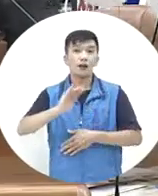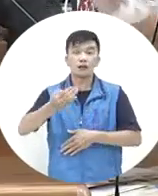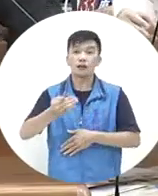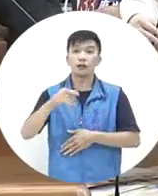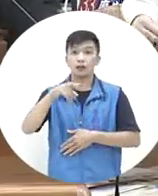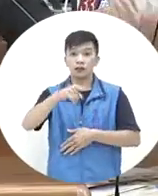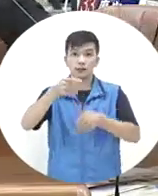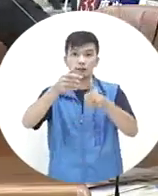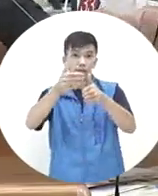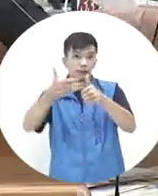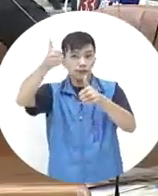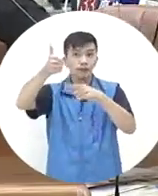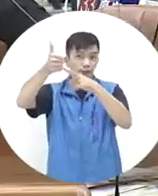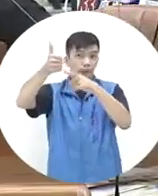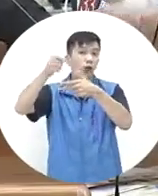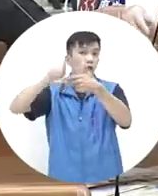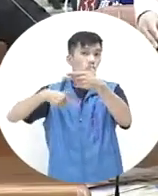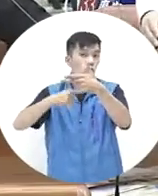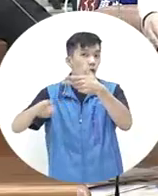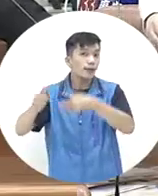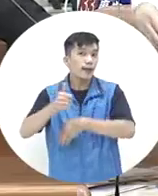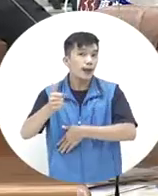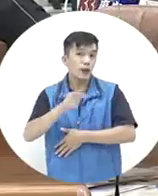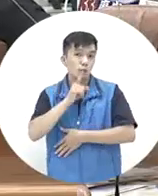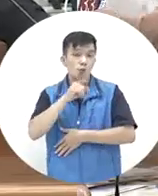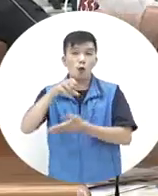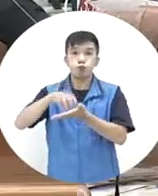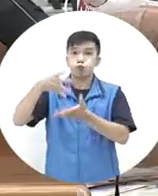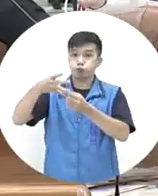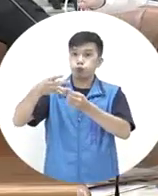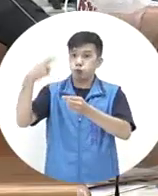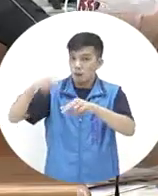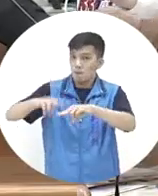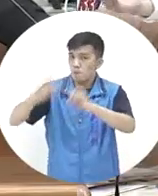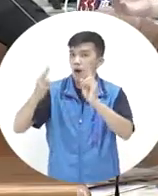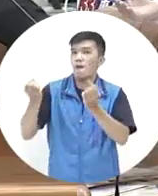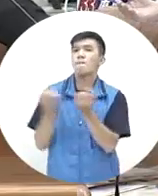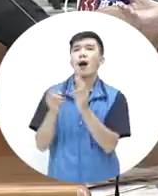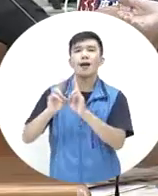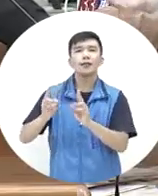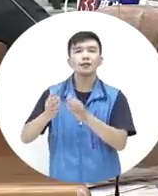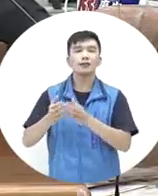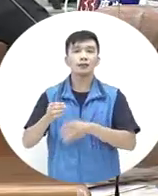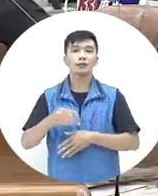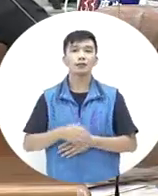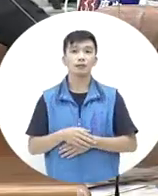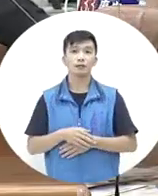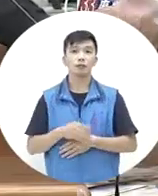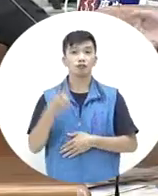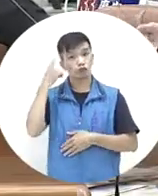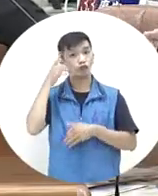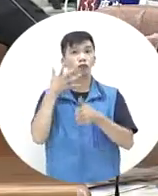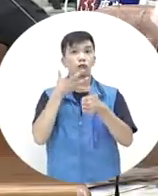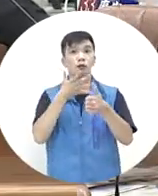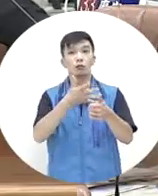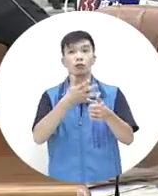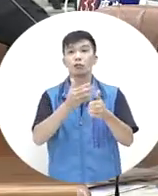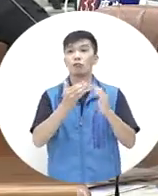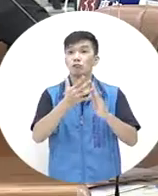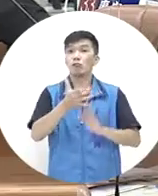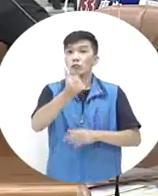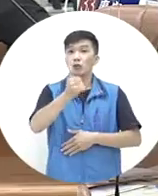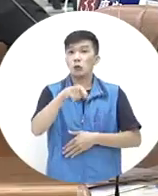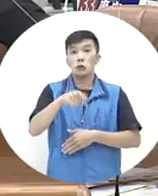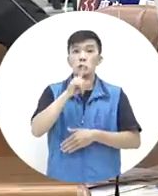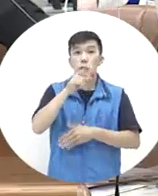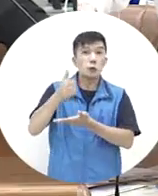朱立伦他就是要重启合适，那你的态度是怎么样？你现在不能够说诶一起我检验我尊重你，这不是这